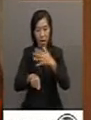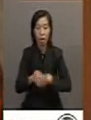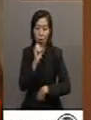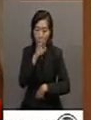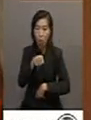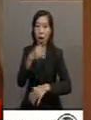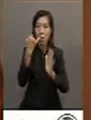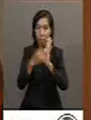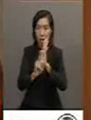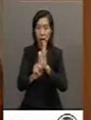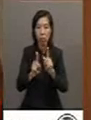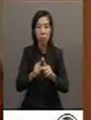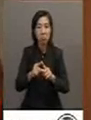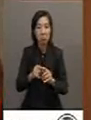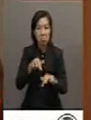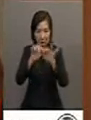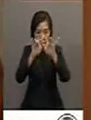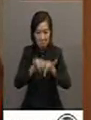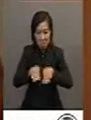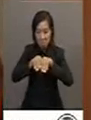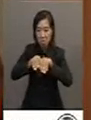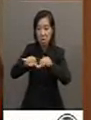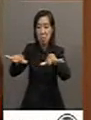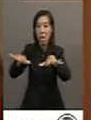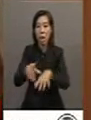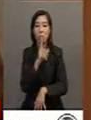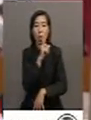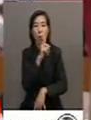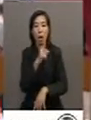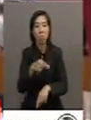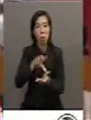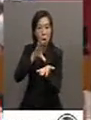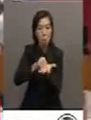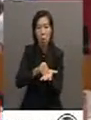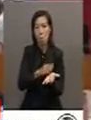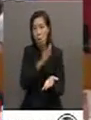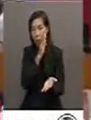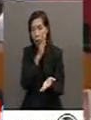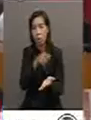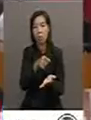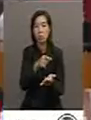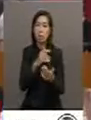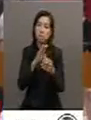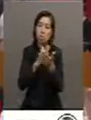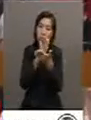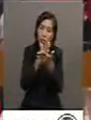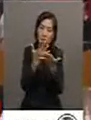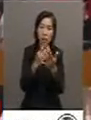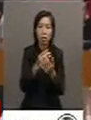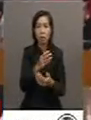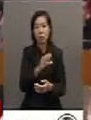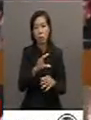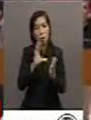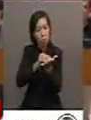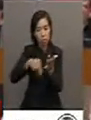ทผู้อื่นโดยการโฆษณาตามประมวลกฎหมายอาญานำข้อมูลปลอมทั้งหมดหรือบางส่วนหรือข้อมูลอันเป็นเท็จเข้าสู่